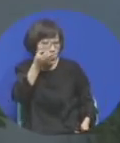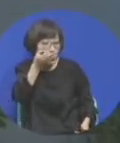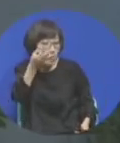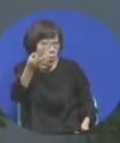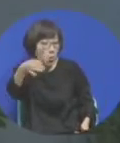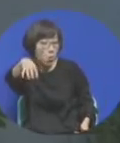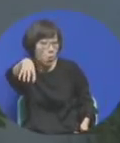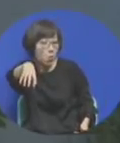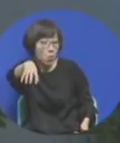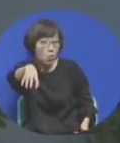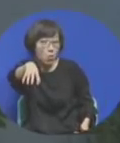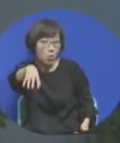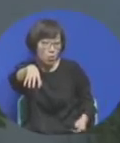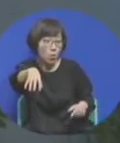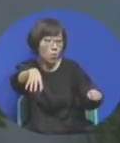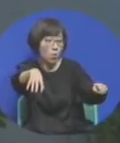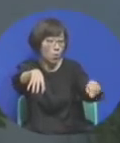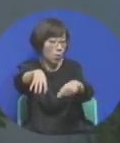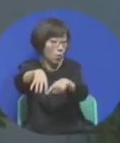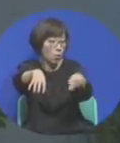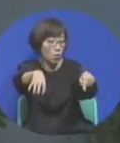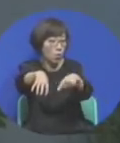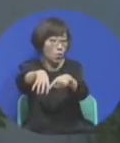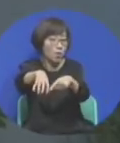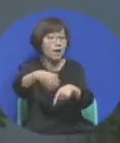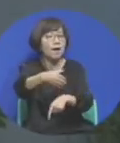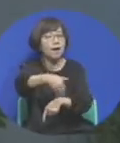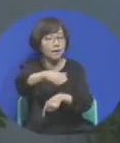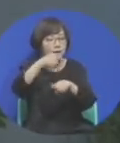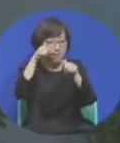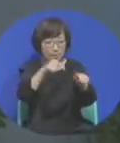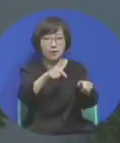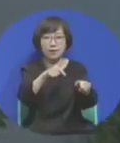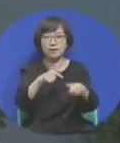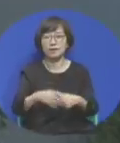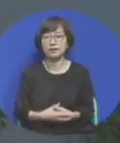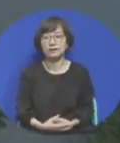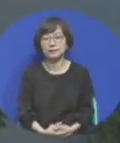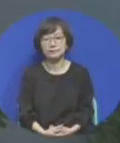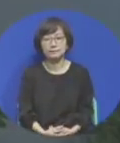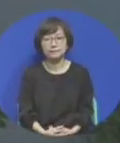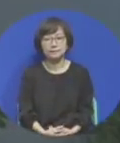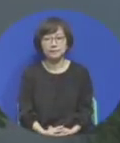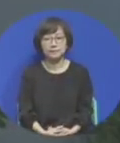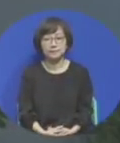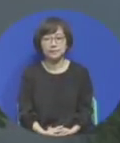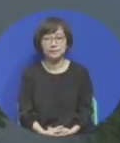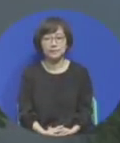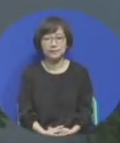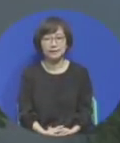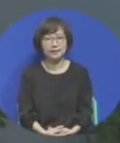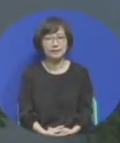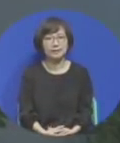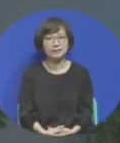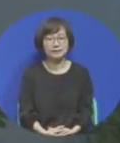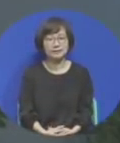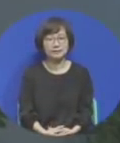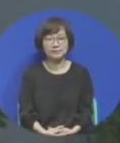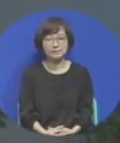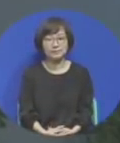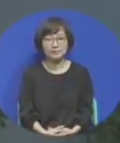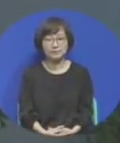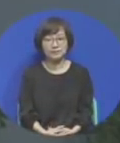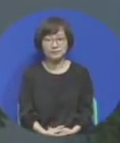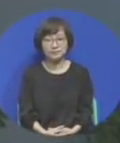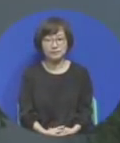가라. In today's passage, Genesis chapter 12, verse 1, it says, Now the Lord said to Abram, Go from your country and your kindred and your father's house to land that I will show